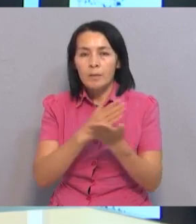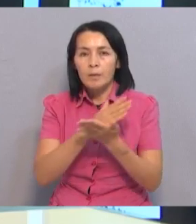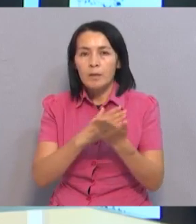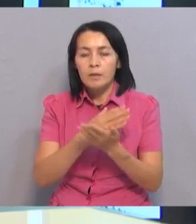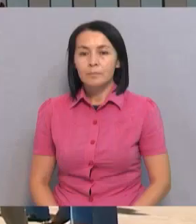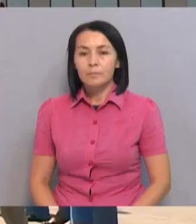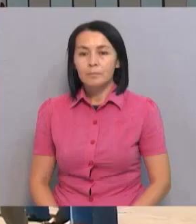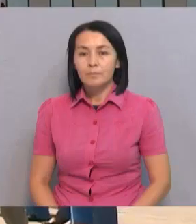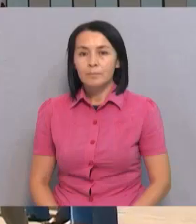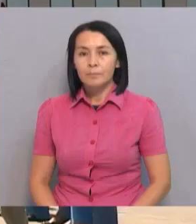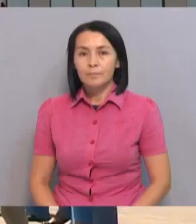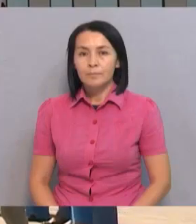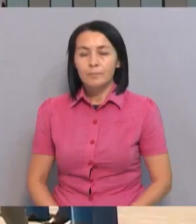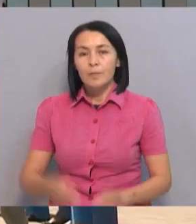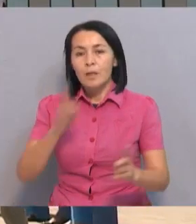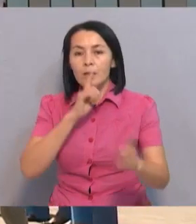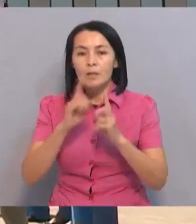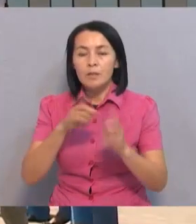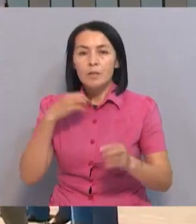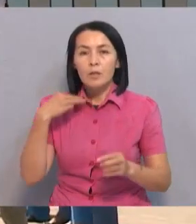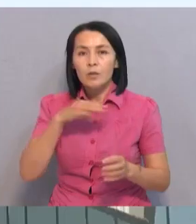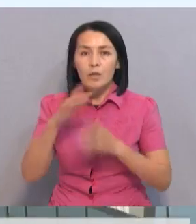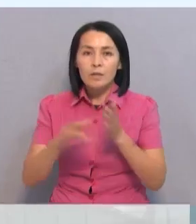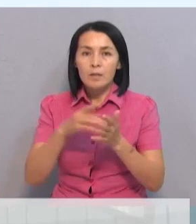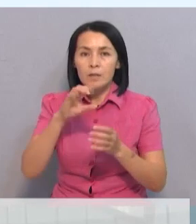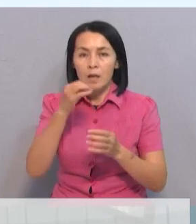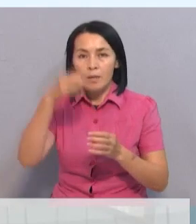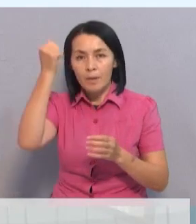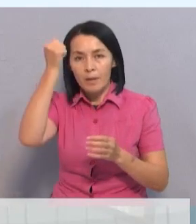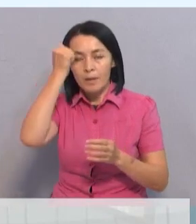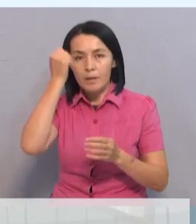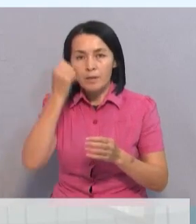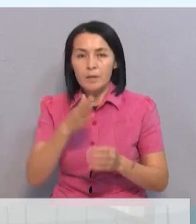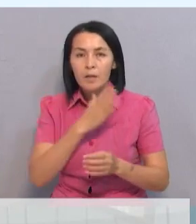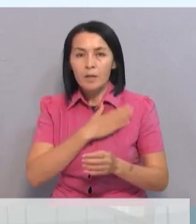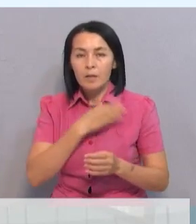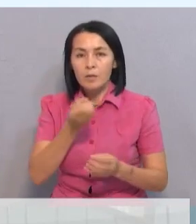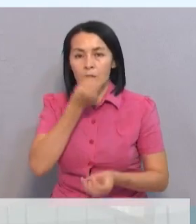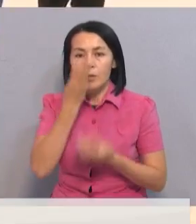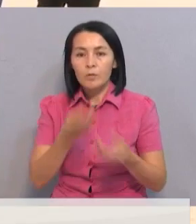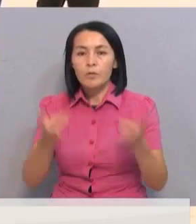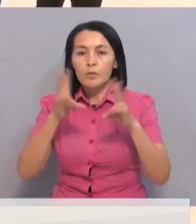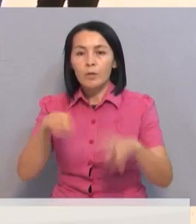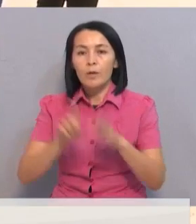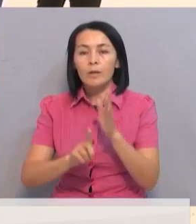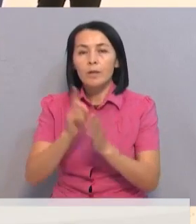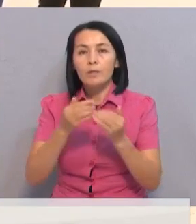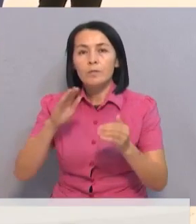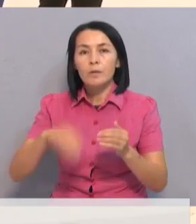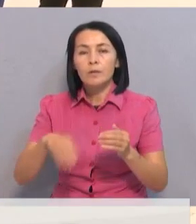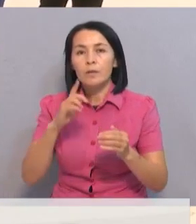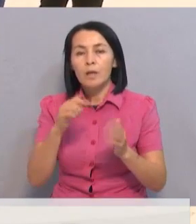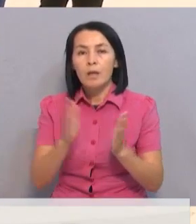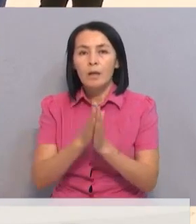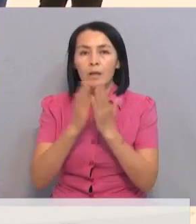қатысты. Жиын алдымен Түркістан қаласындағы Абай ескерткішіне тағзым етіп гүл шоқтарын қоюмен басталды. Одан кейін